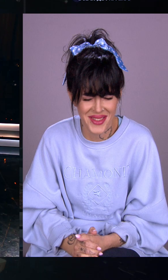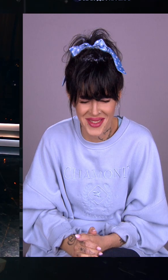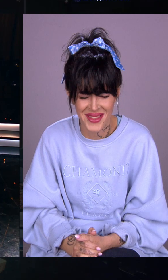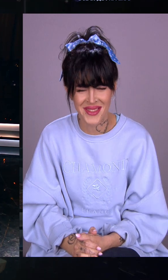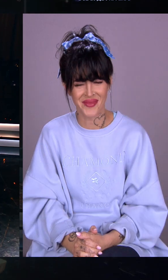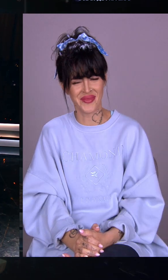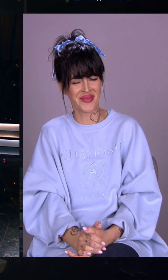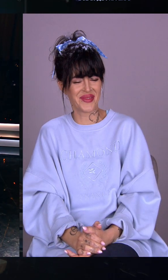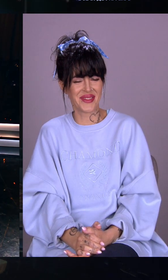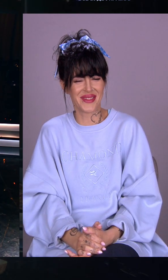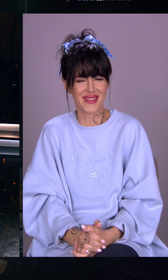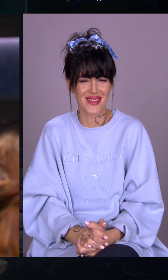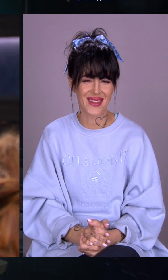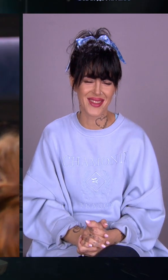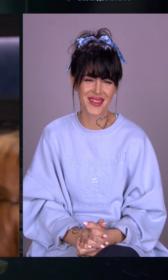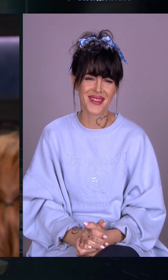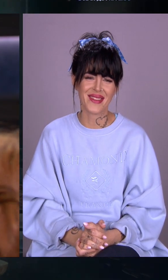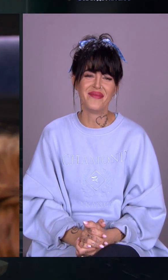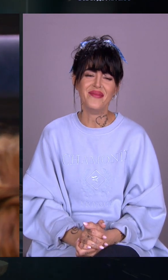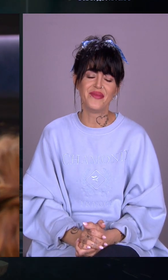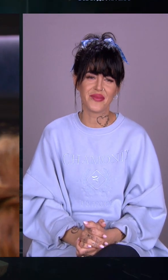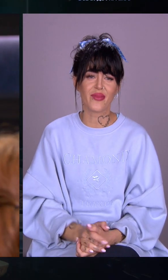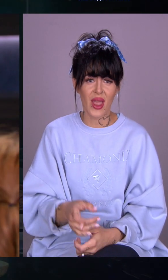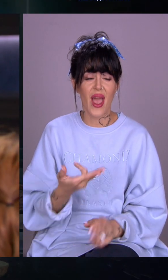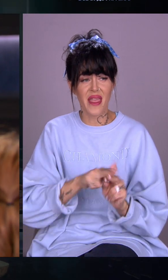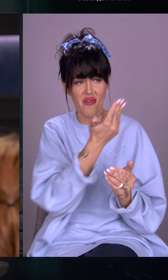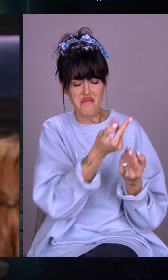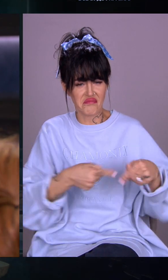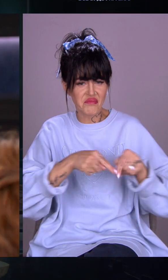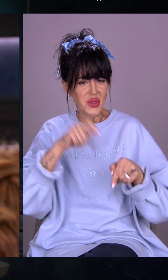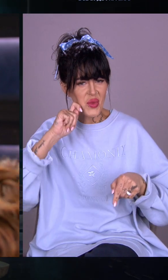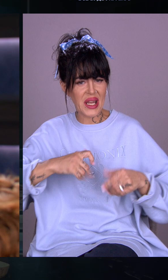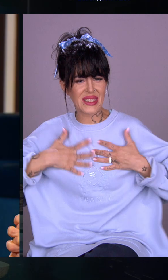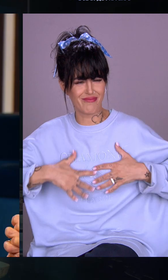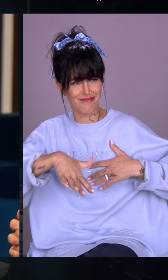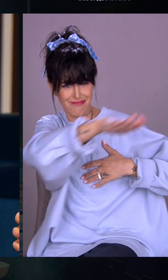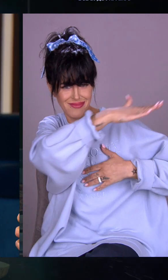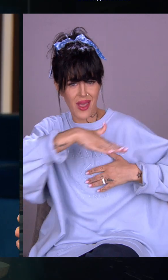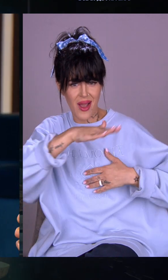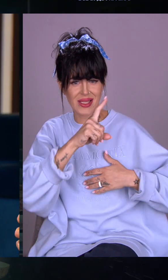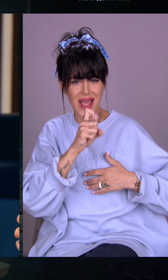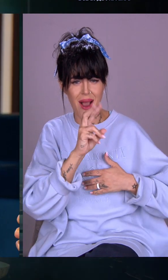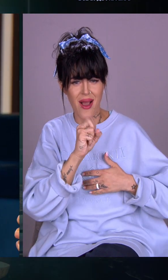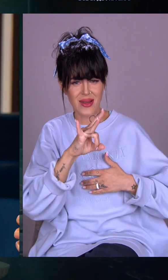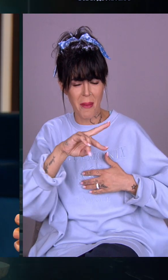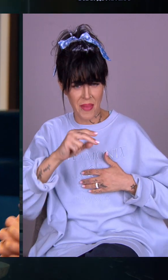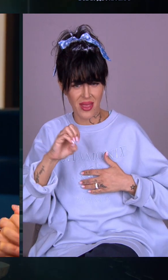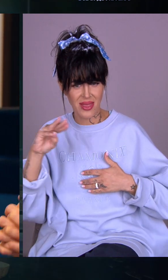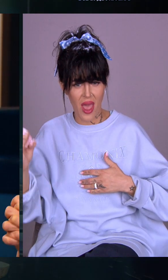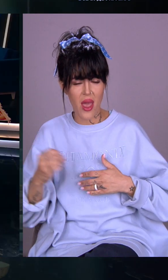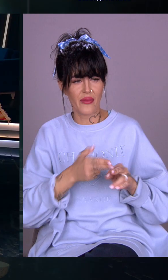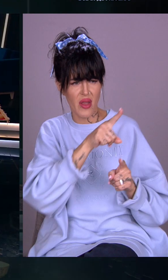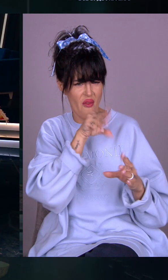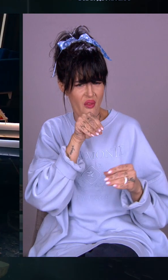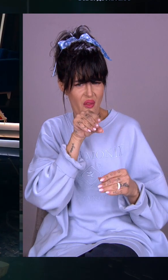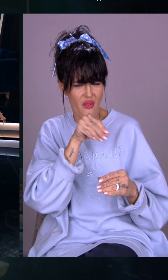то. І сім людей все не зрозуміли. І всі розбілися, і робити почали, поняв? Да. А ти що я стою? Причому зараз по телеку подивилися, а